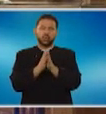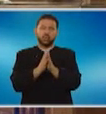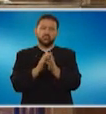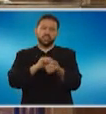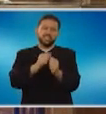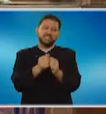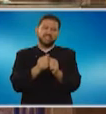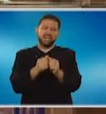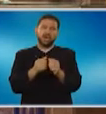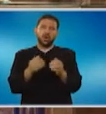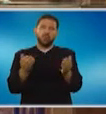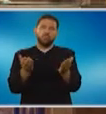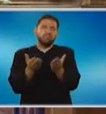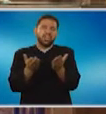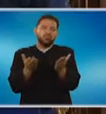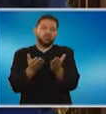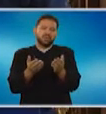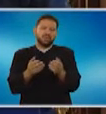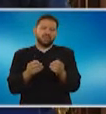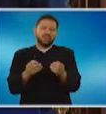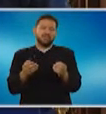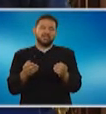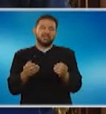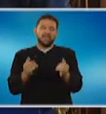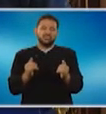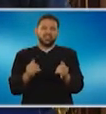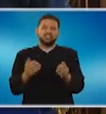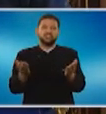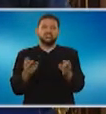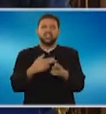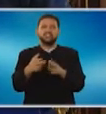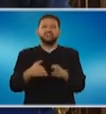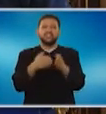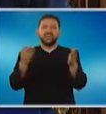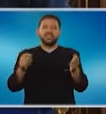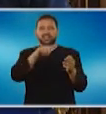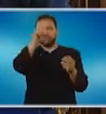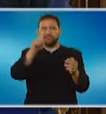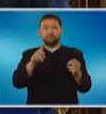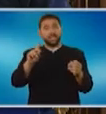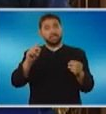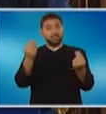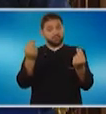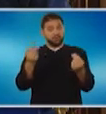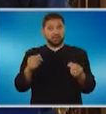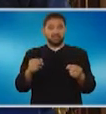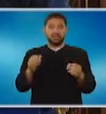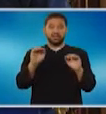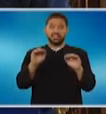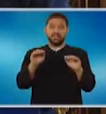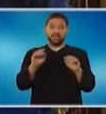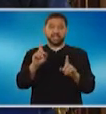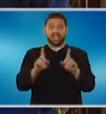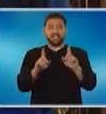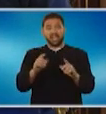sau este lectură? Ar putea cineva să se întrebe? La fel de bună întrebarea. Poate ajunge, poate deveni rugăciune.